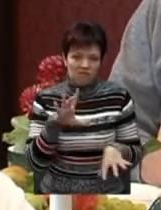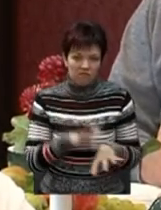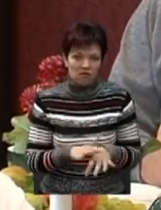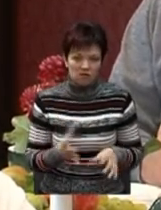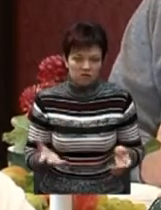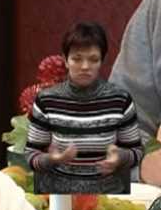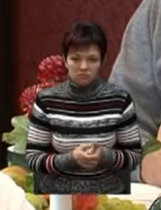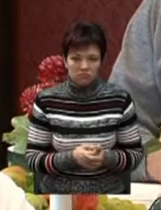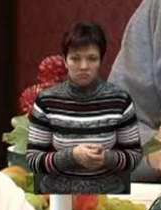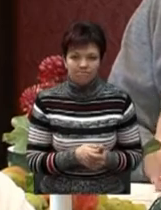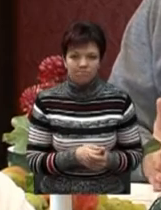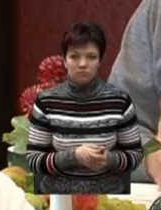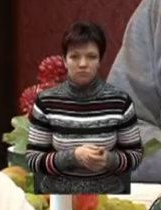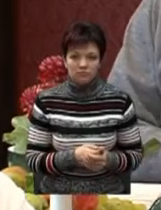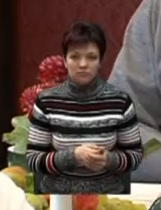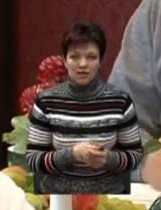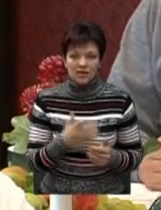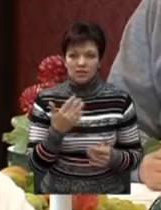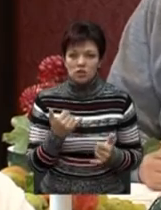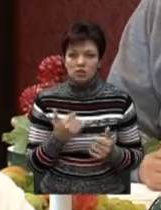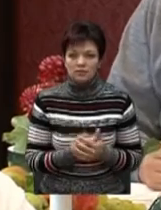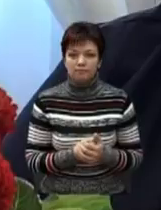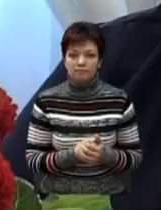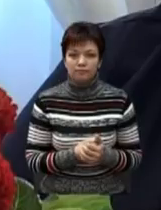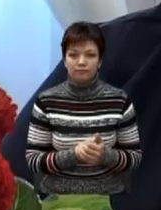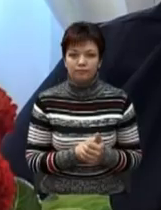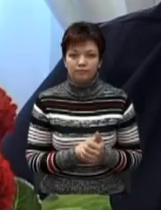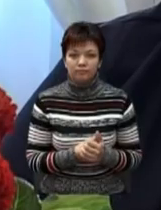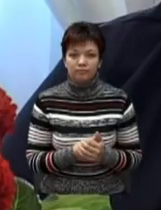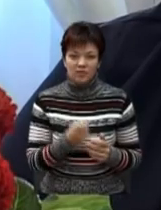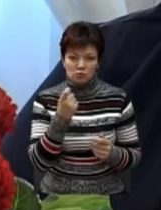Татьяна Захаровна, вам половиночку будем платить и все.